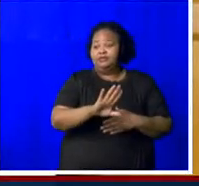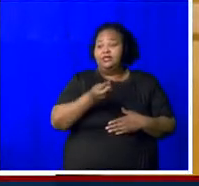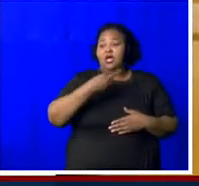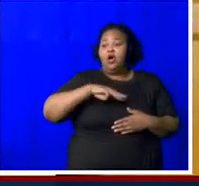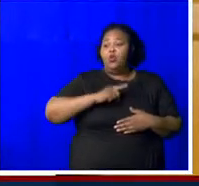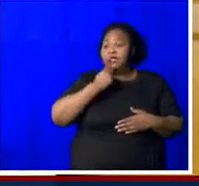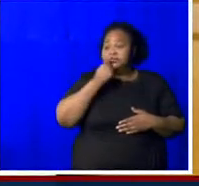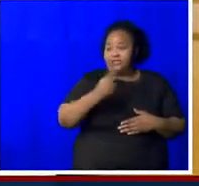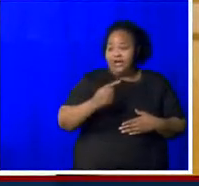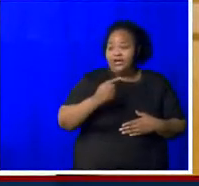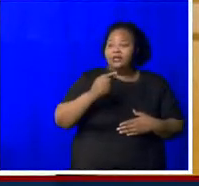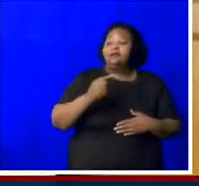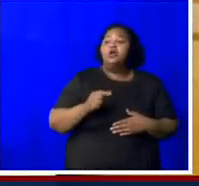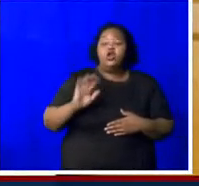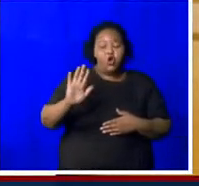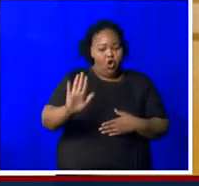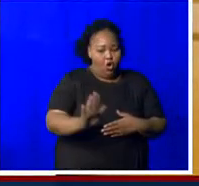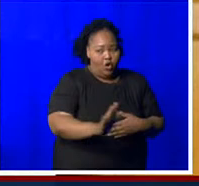abalahle bantu